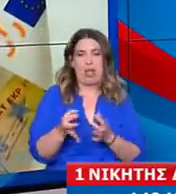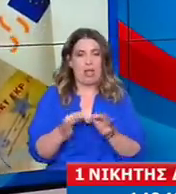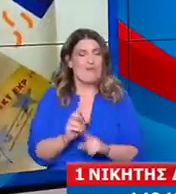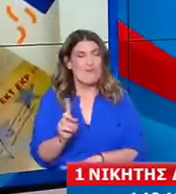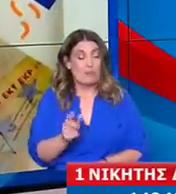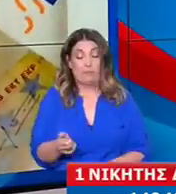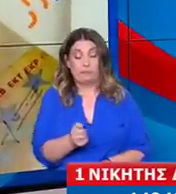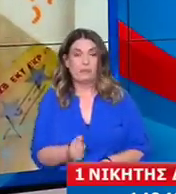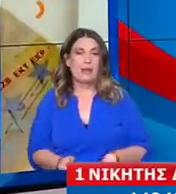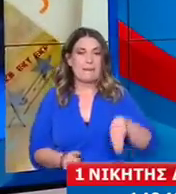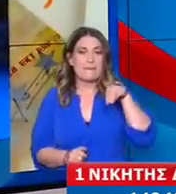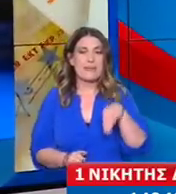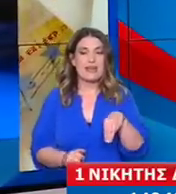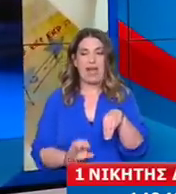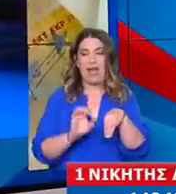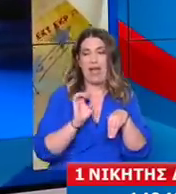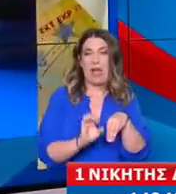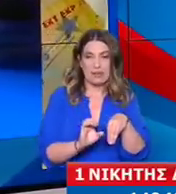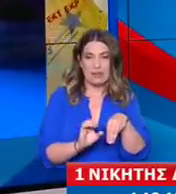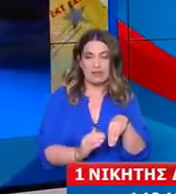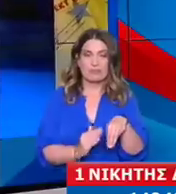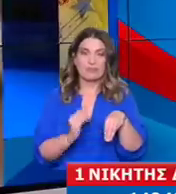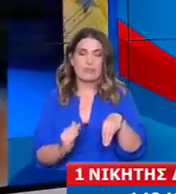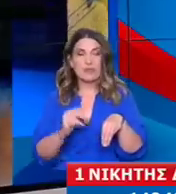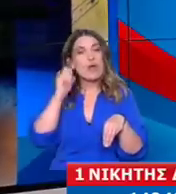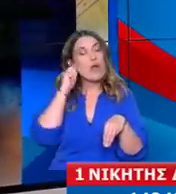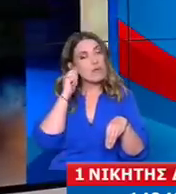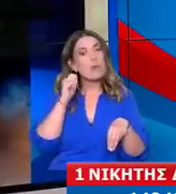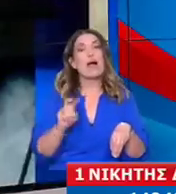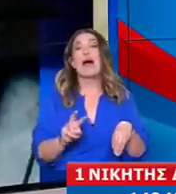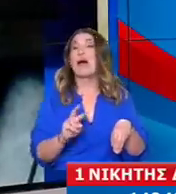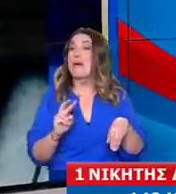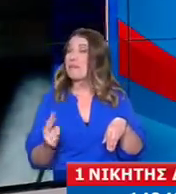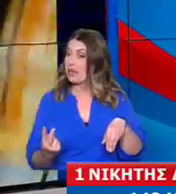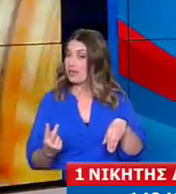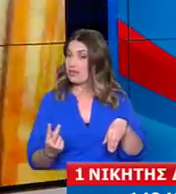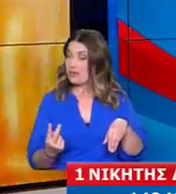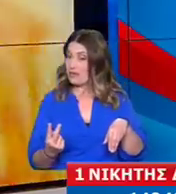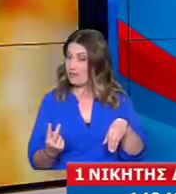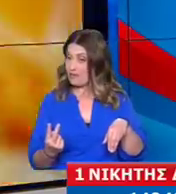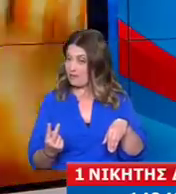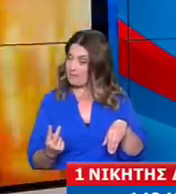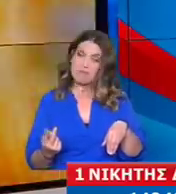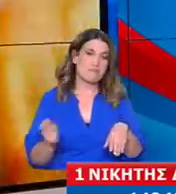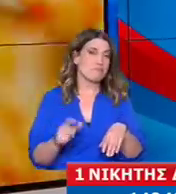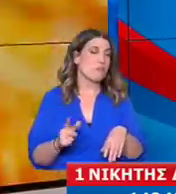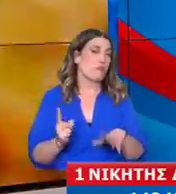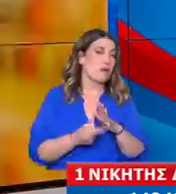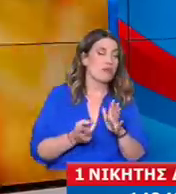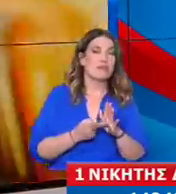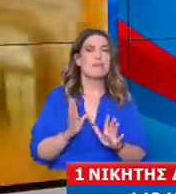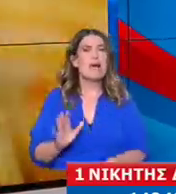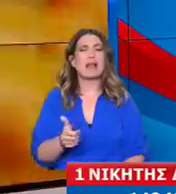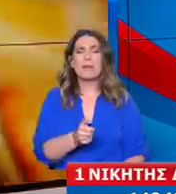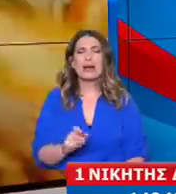γράφετε πάντα το μη ε. Θα το γράψετε στο πρώτο μήνυμα, θέλετε να στείλετε και δεύτερο, τρίτο ή όσα μπορείτε και θέλετε, θα το γράφετε σε